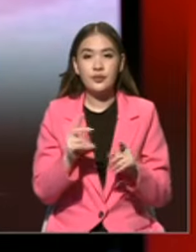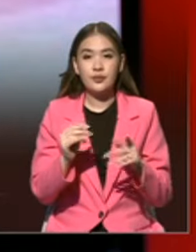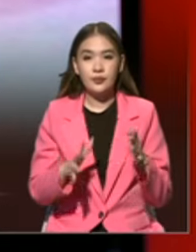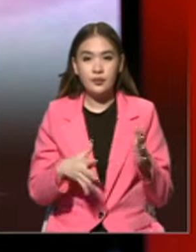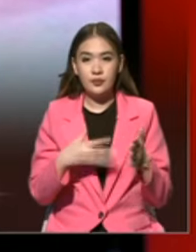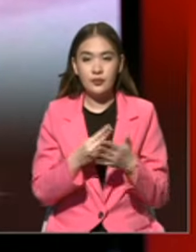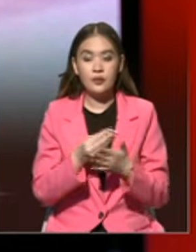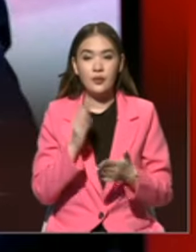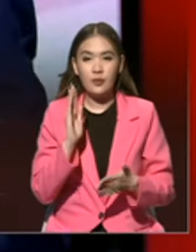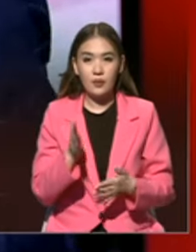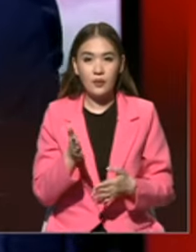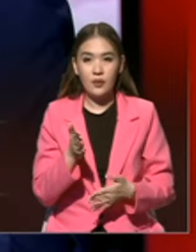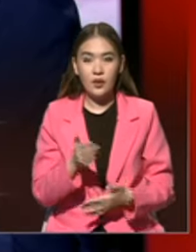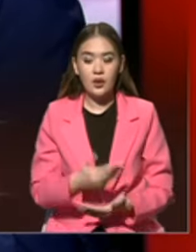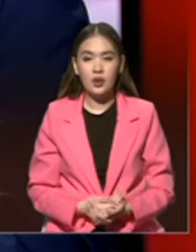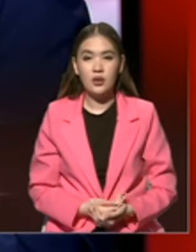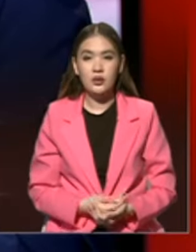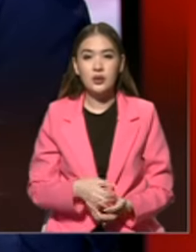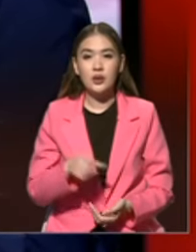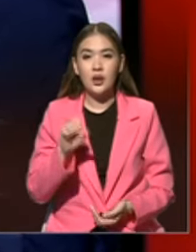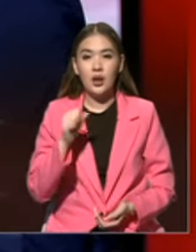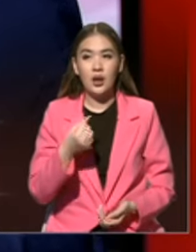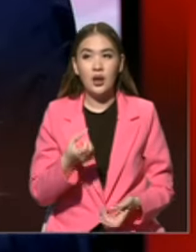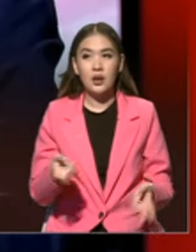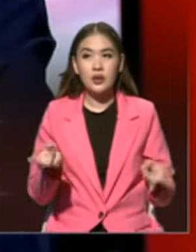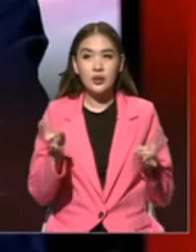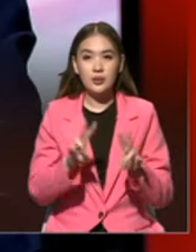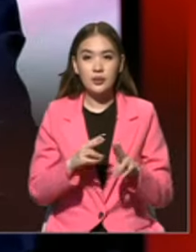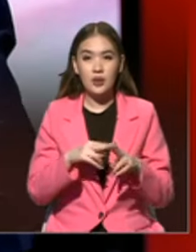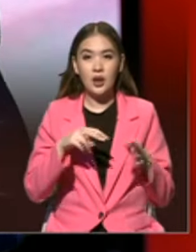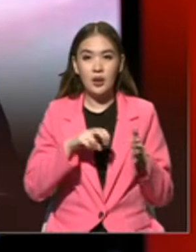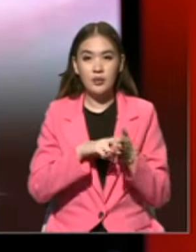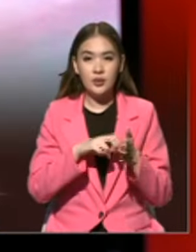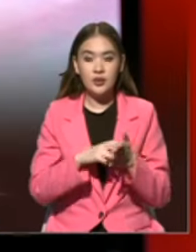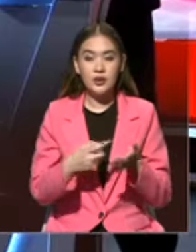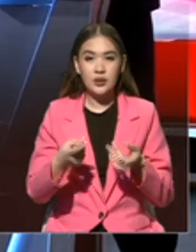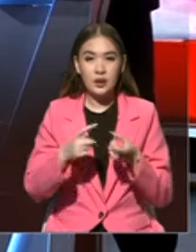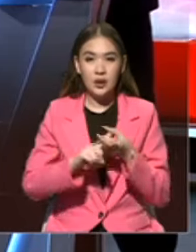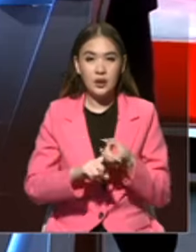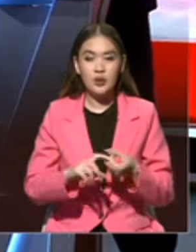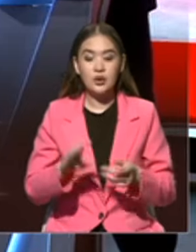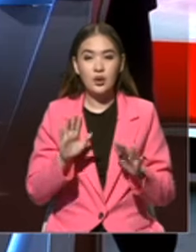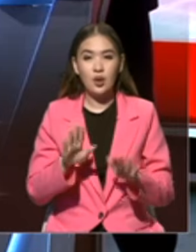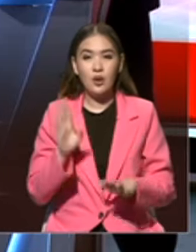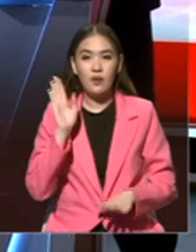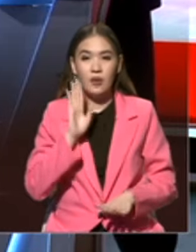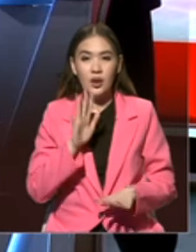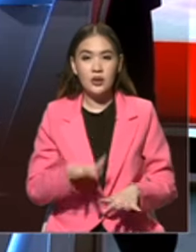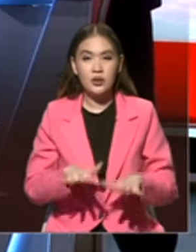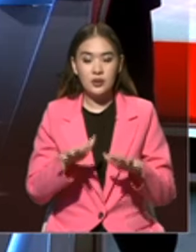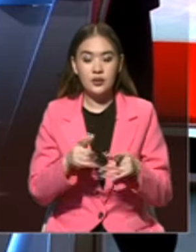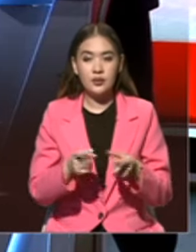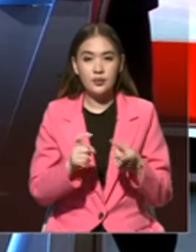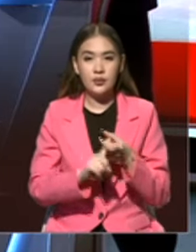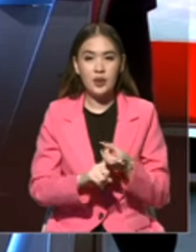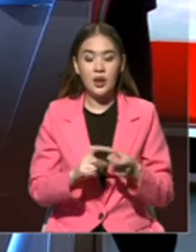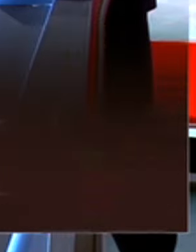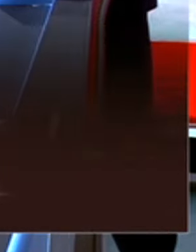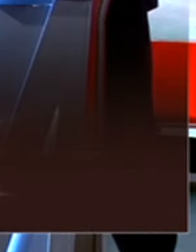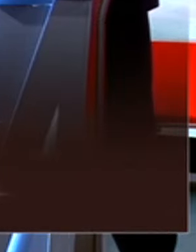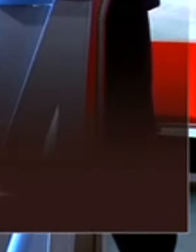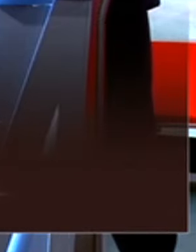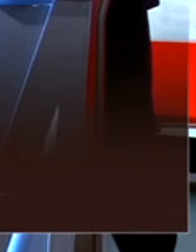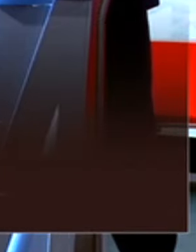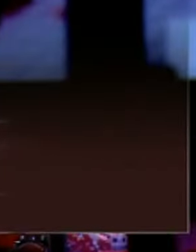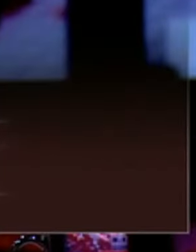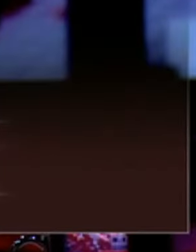сол кезде. Иә, сол кезде төленеді. Ал мына қаулыға, мына хаттамаға сәйкес ол тек мына су тасқынына байланысты. Ол малдар, ана малдар кірмейді